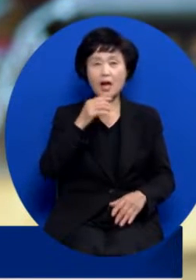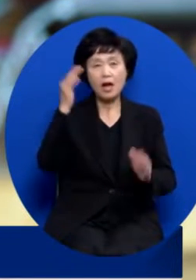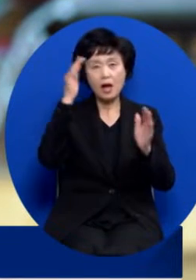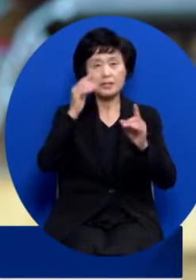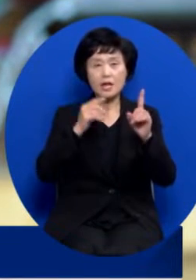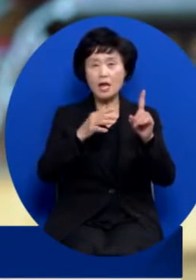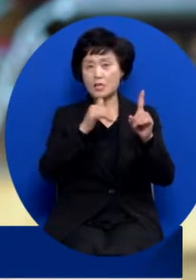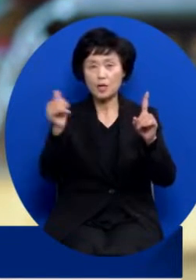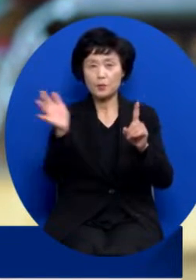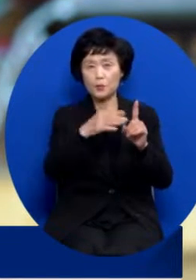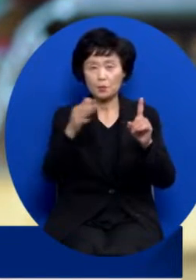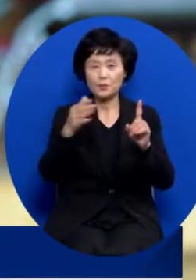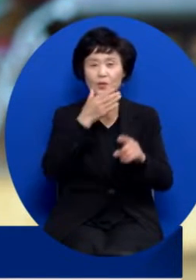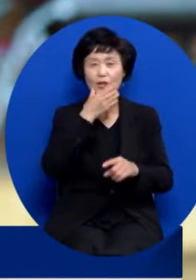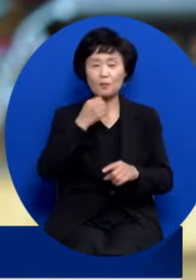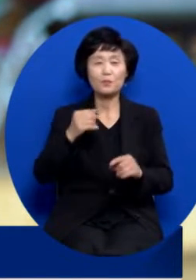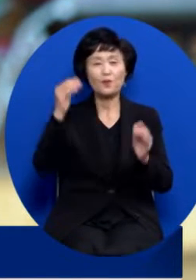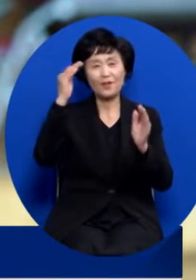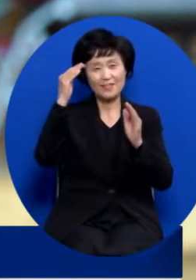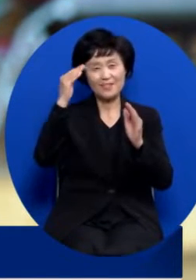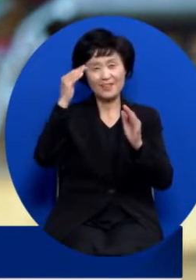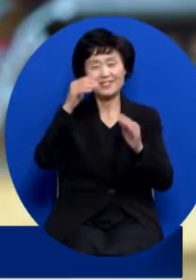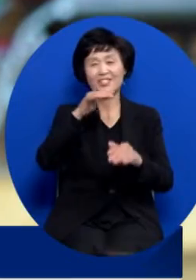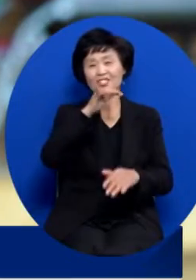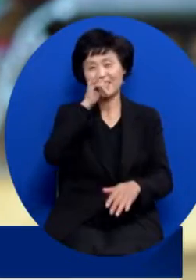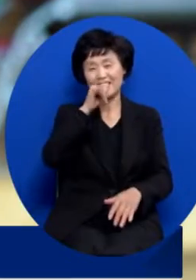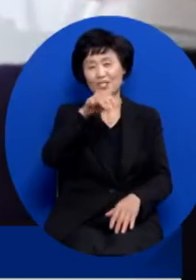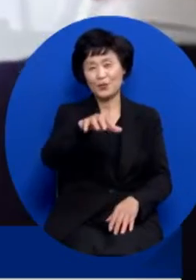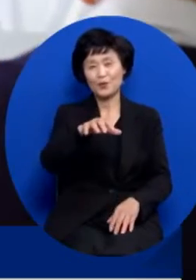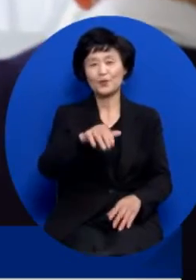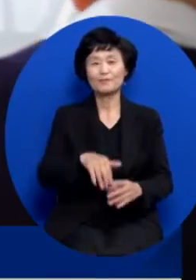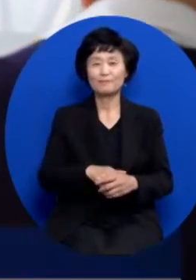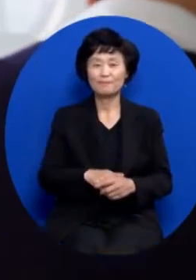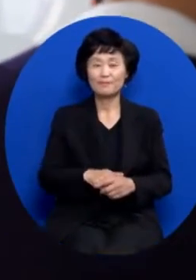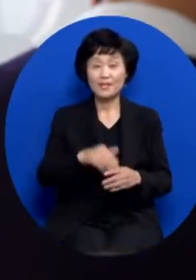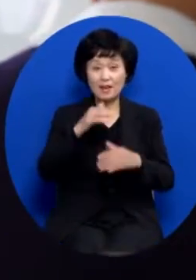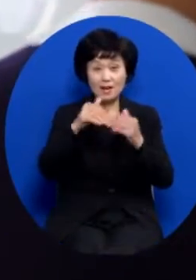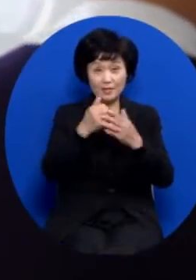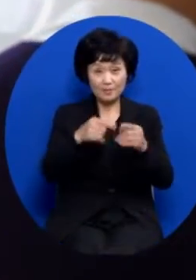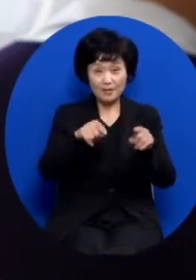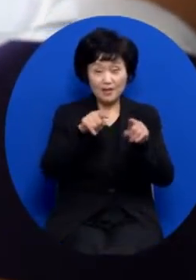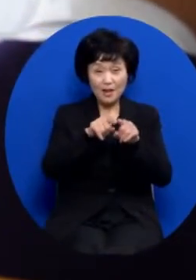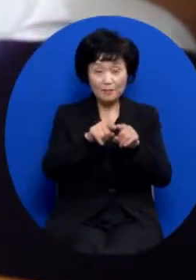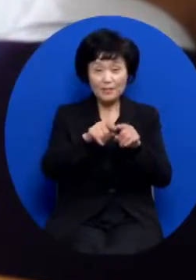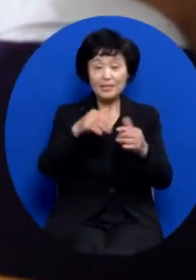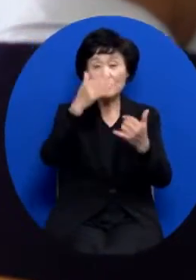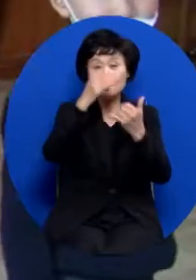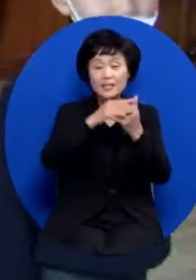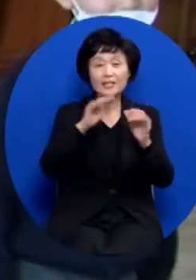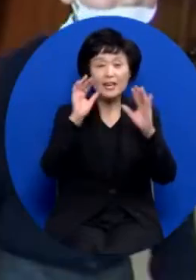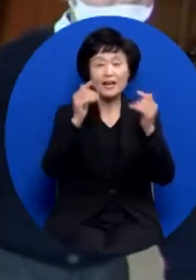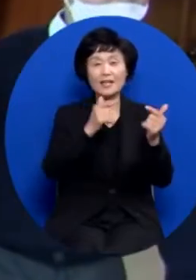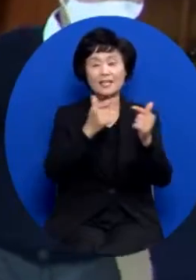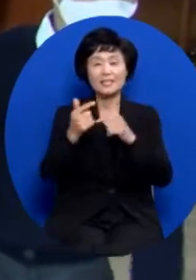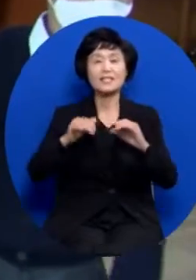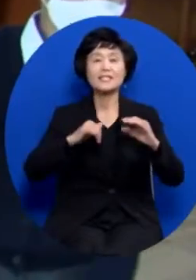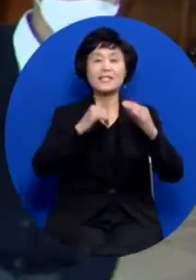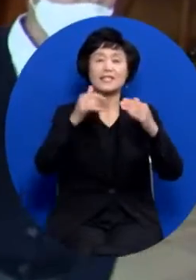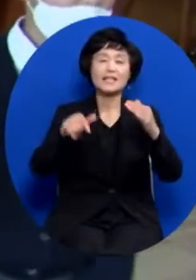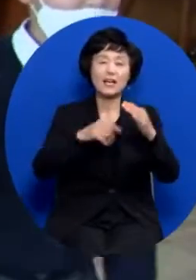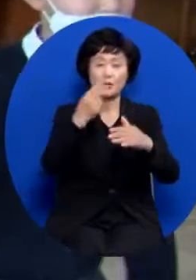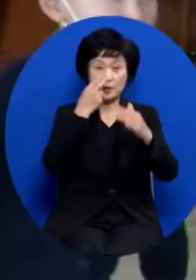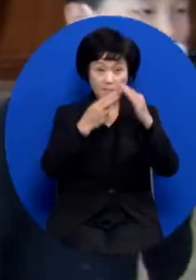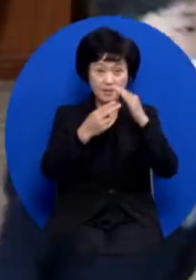즐겁고 행복한 그런 영광 쉐마 기독학교라고 생각합니다. 하나님과 함께하는 다음 세대 어린이가 세상 가운데